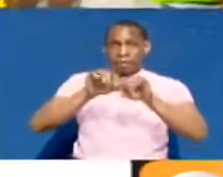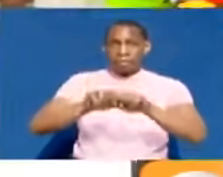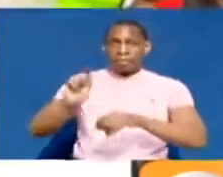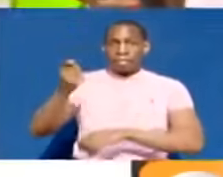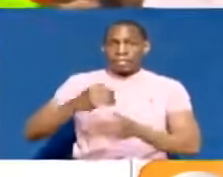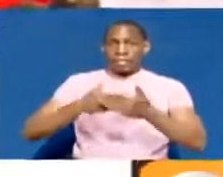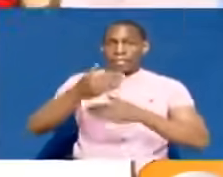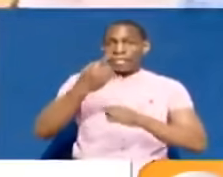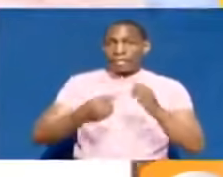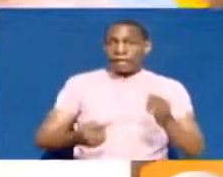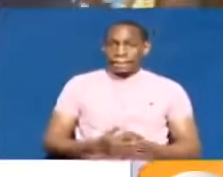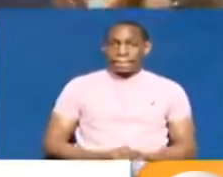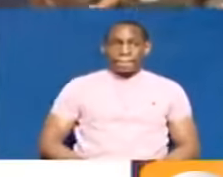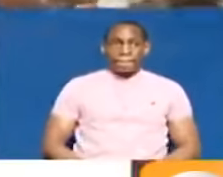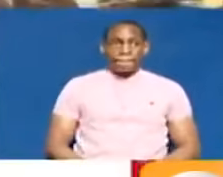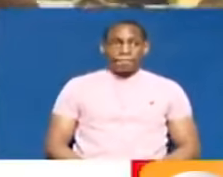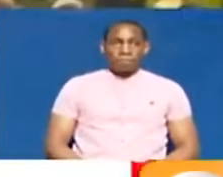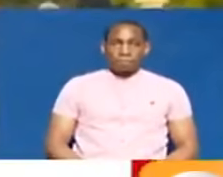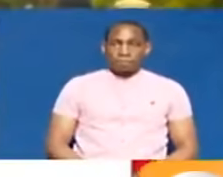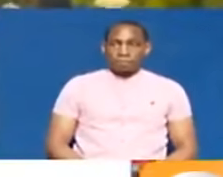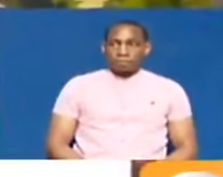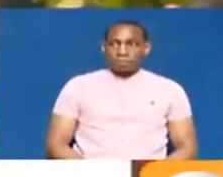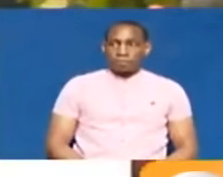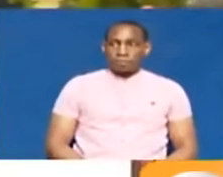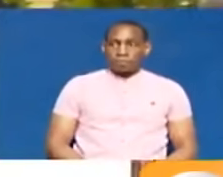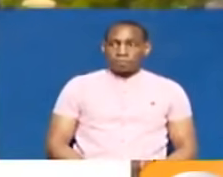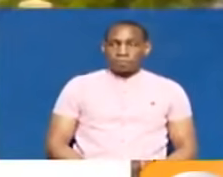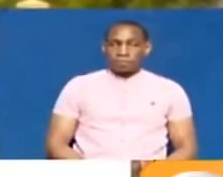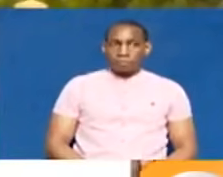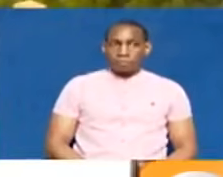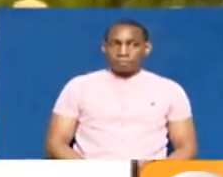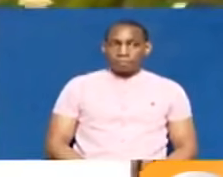kuingia ukulu mwaka ujao. Francis Mtraki, Ringa ya Citizen.